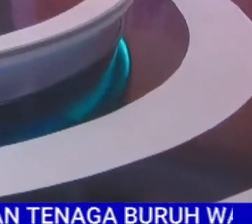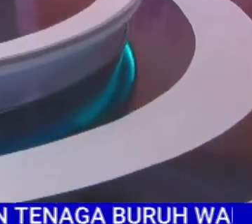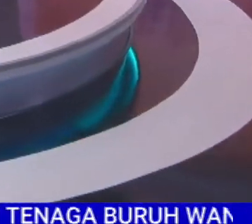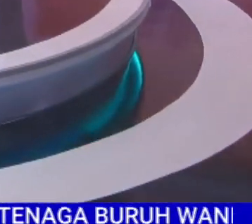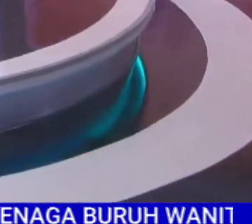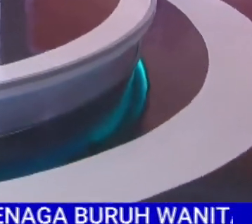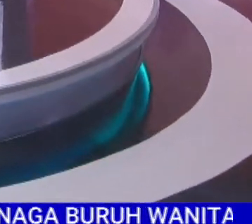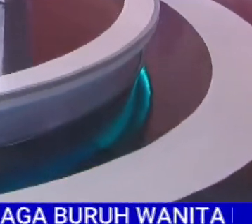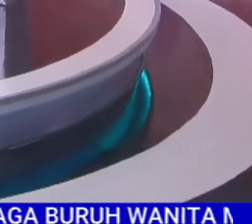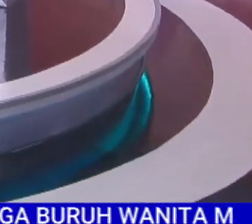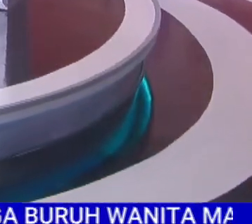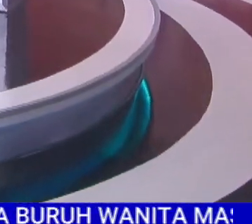Teguh bersama lebih banyak lagi mereka dan